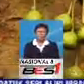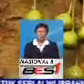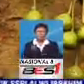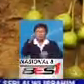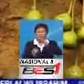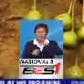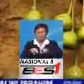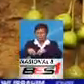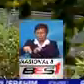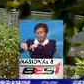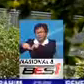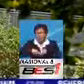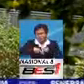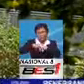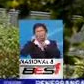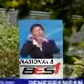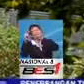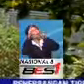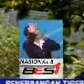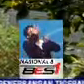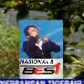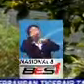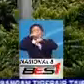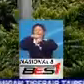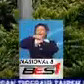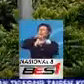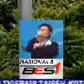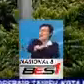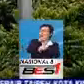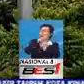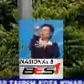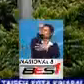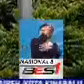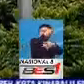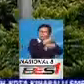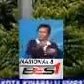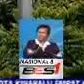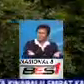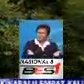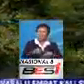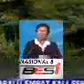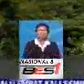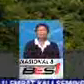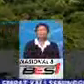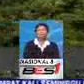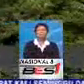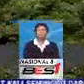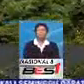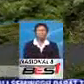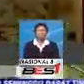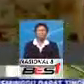Jika berjalan melaluinya, kita dapat melihat keindahan alam semula jadi di hutan simpan ini.